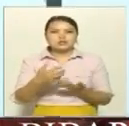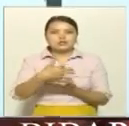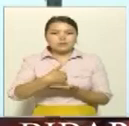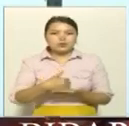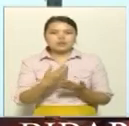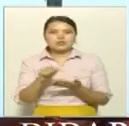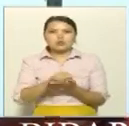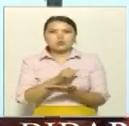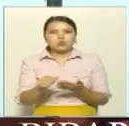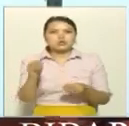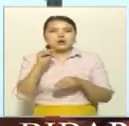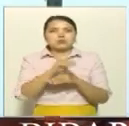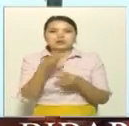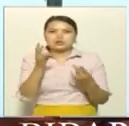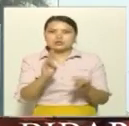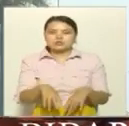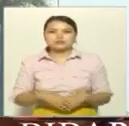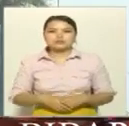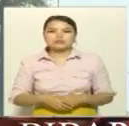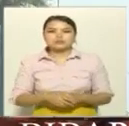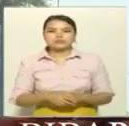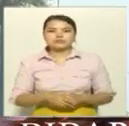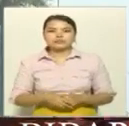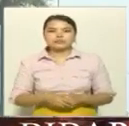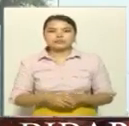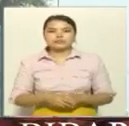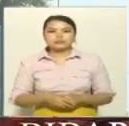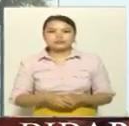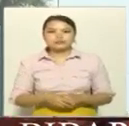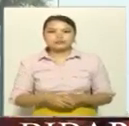дополнительные документы не нужно, говорят специалисты. Аселькан Шерван, Надержан Спандияр, Дидар.